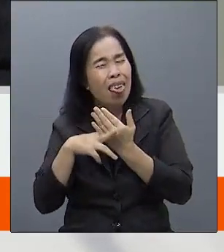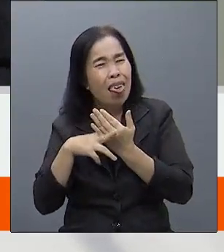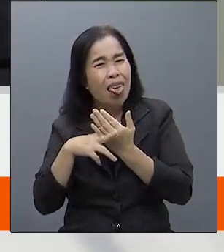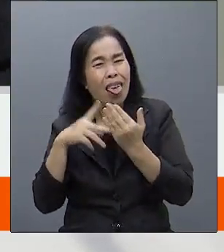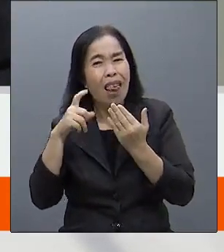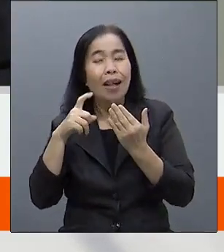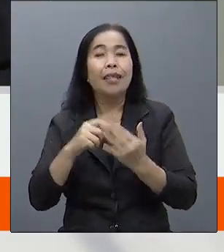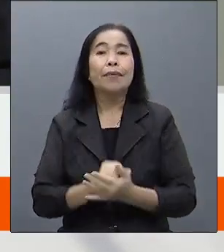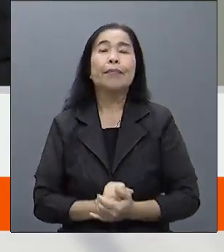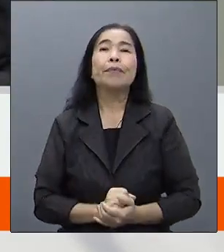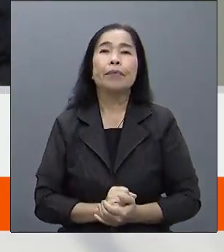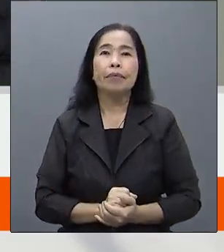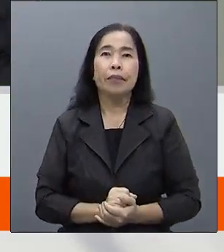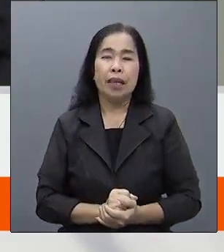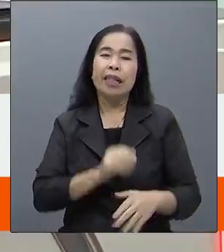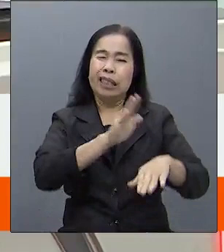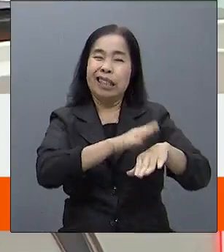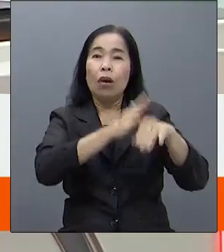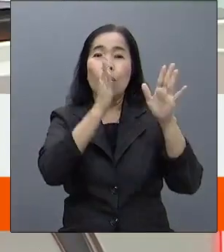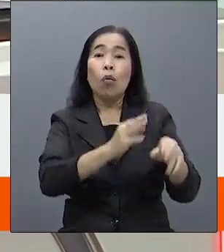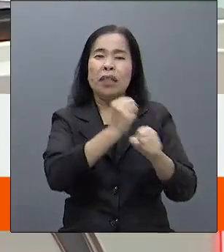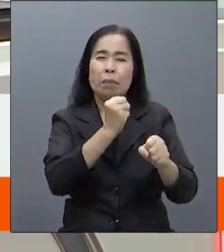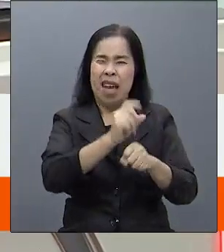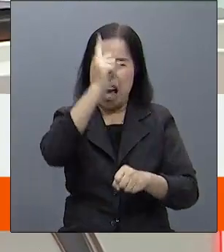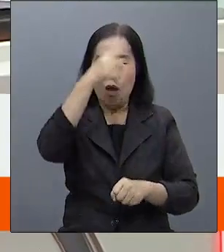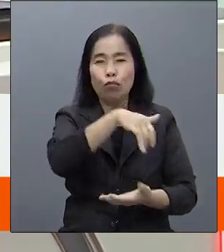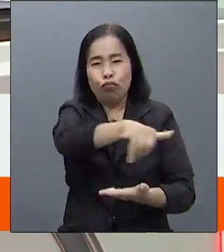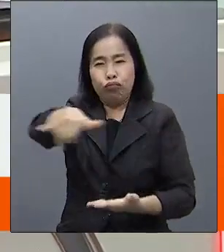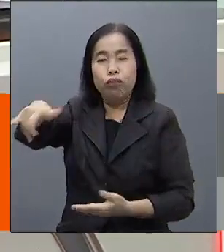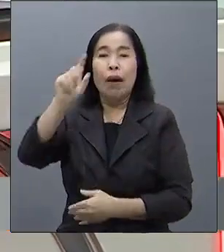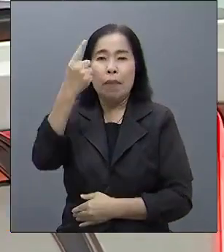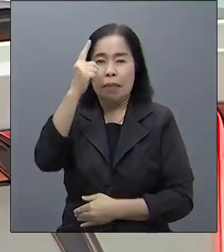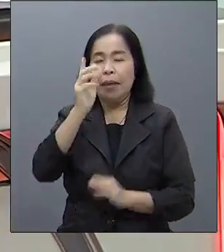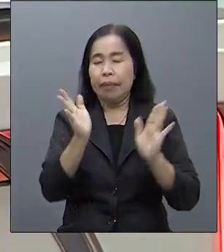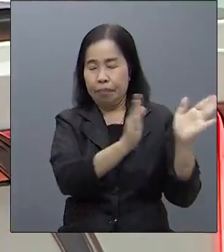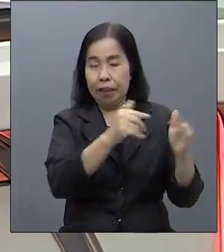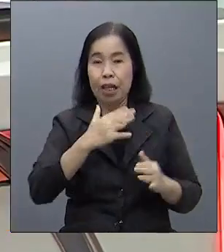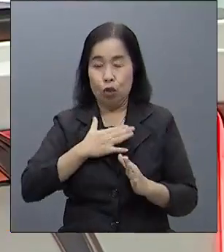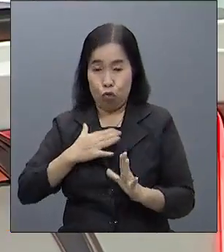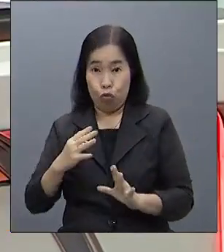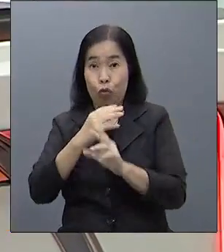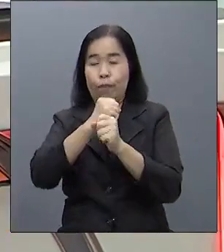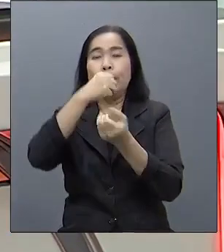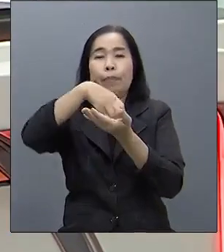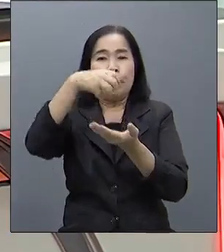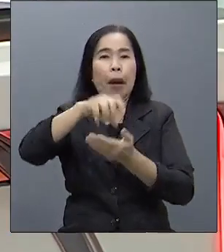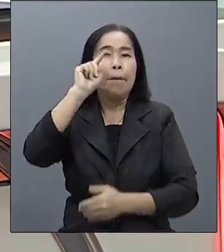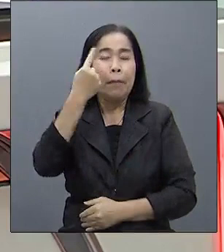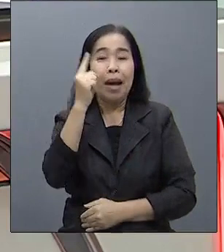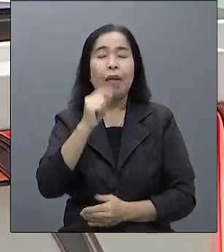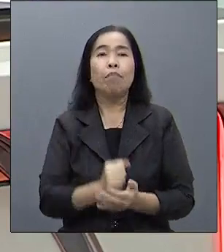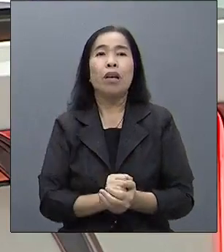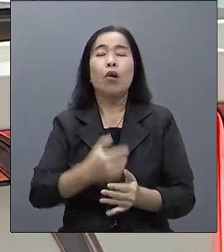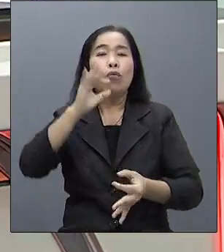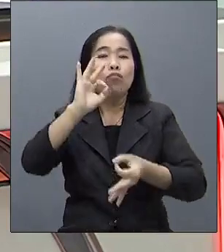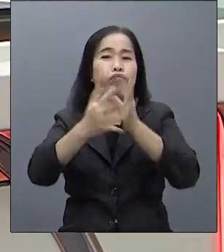ค่ะค่ะทีมงานรบกวนต่อสายอธิบดีอีกครั้งหนึ่งนะคะช่วงนี้เดี๋ยวสรุปข้อมูลให้คุณผู้ชมได้รับชมกันอีกครั้งหนึ่งสำหรับไฟป่าที่น